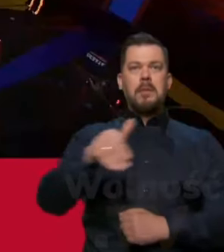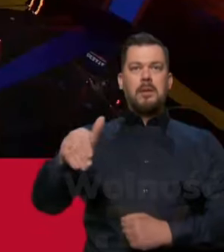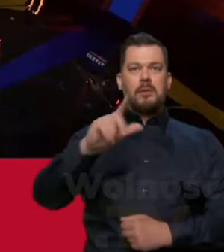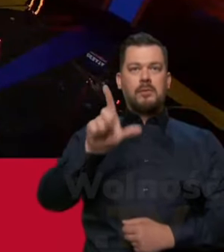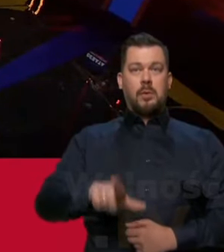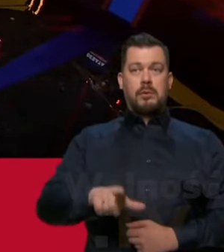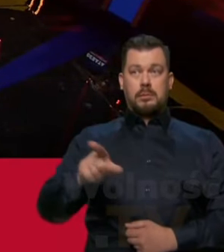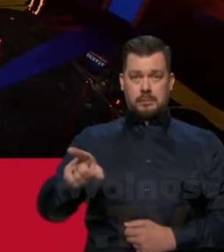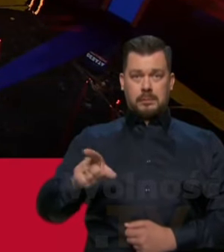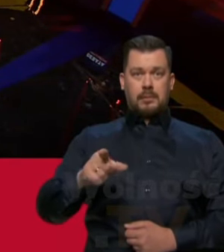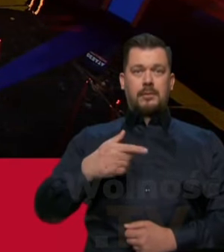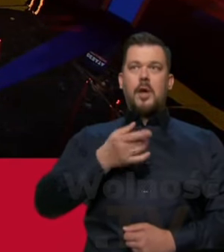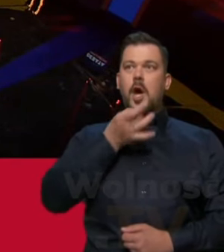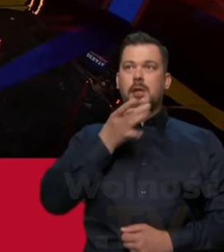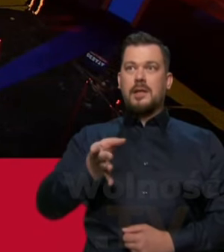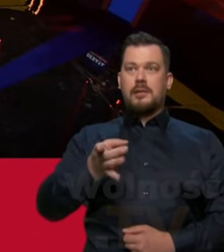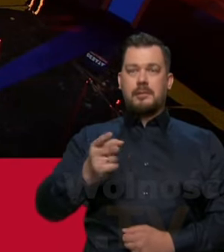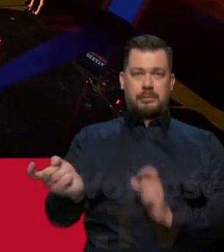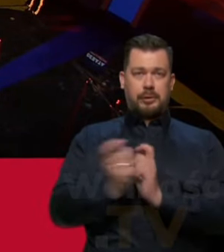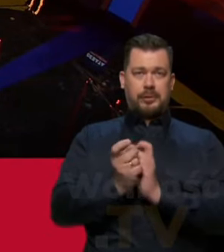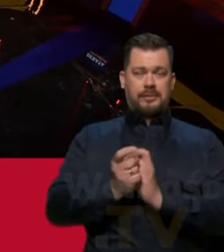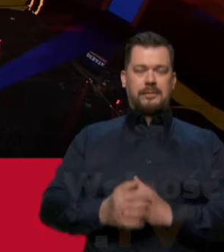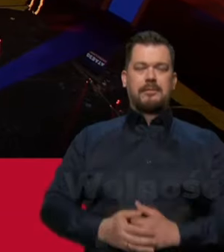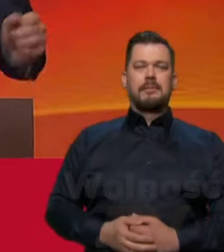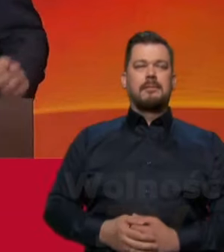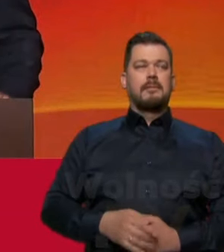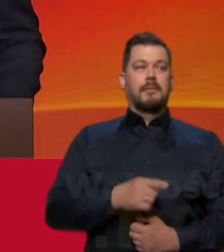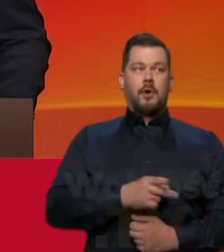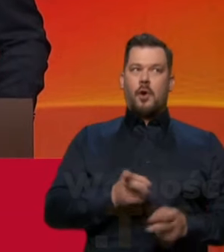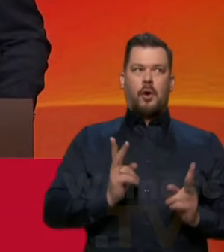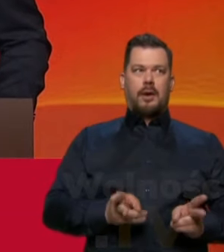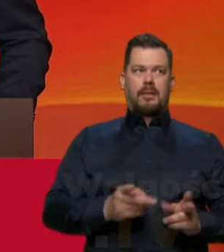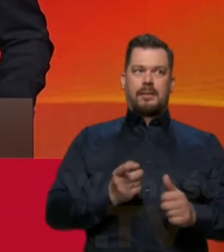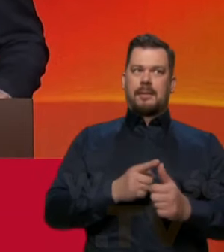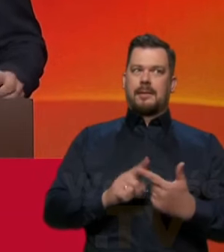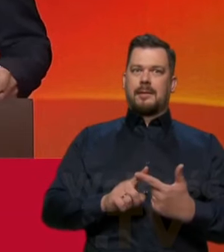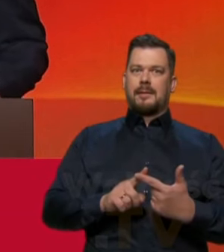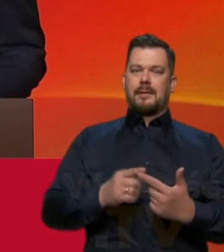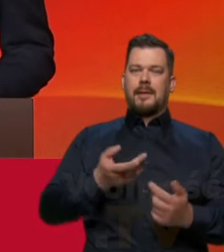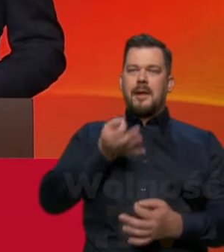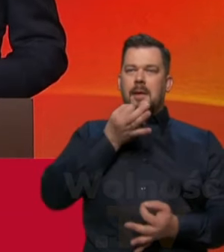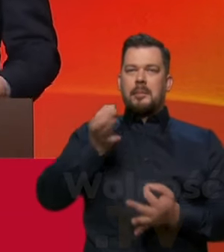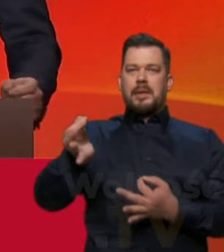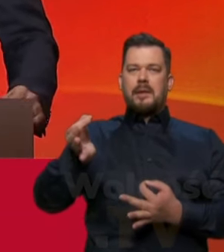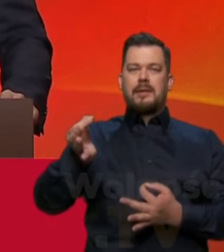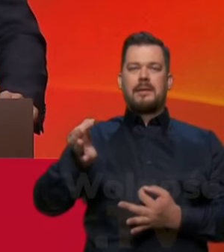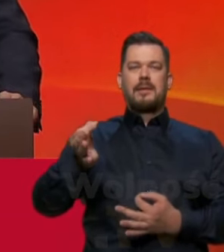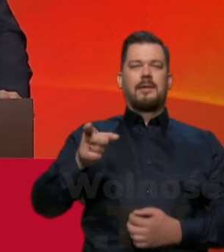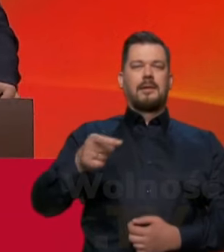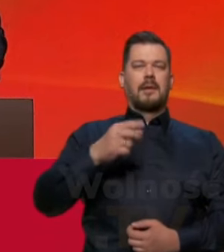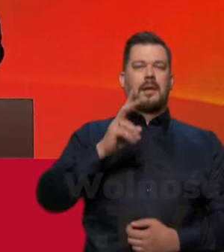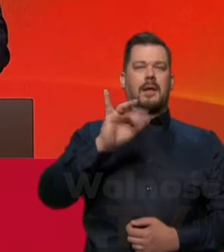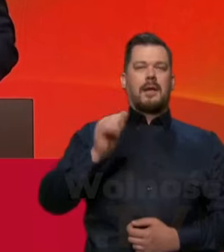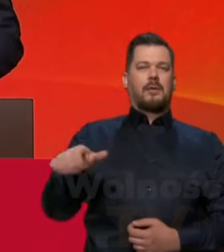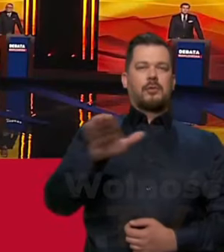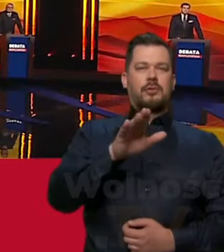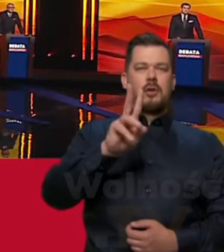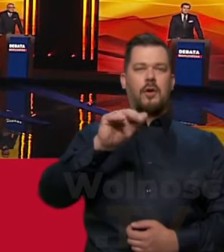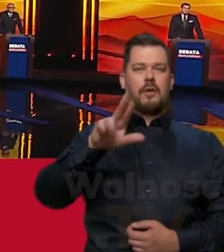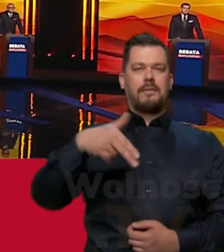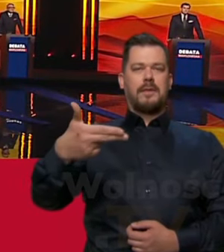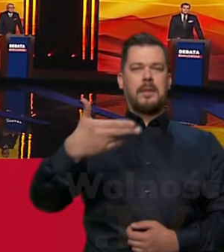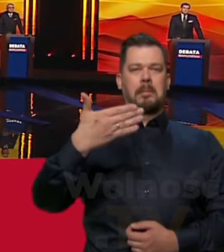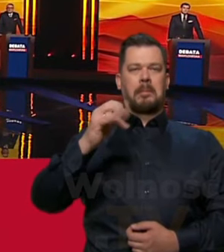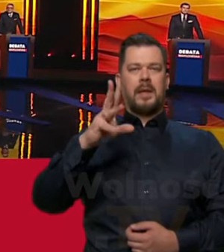pana działanie. Pan się nie boi oskarżenia o sabotaż? Bardzo konkretne pytanie, które zadał Janusz Korwin-Mikke. Czas